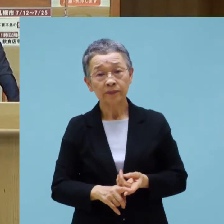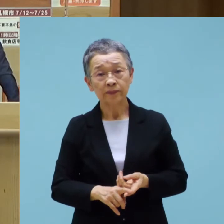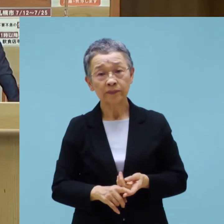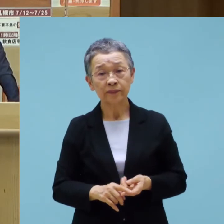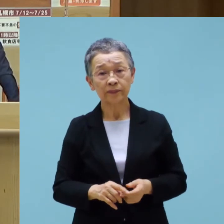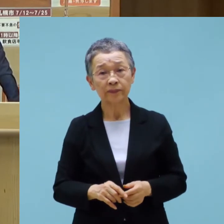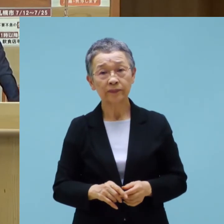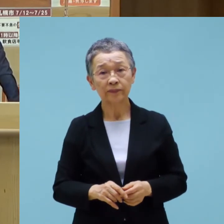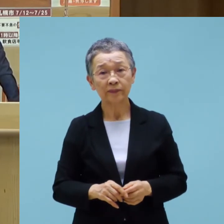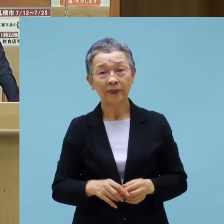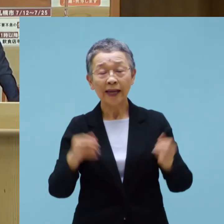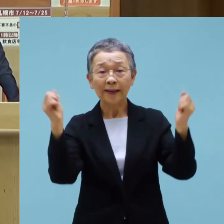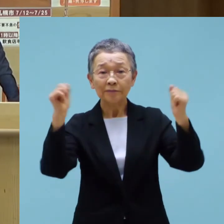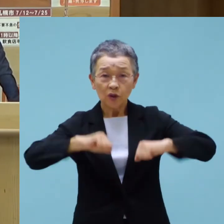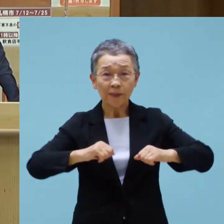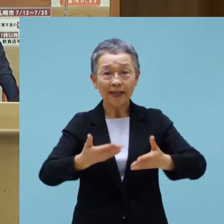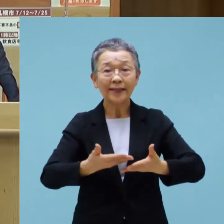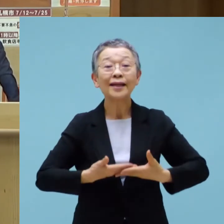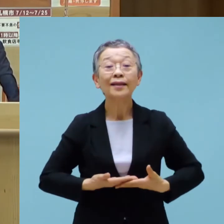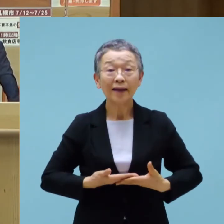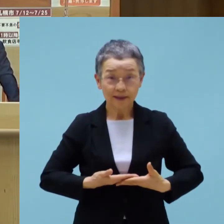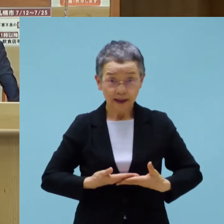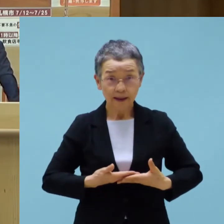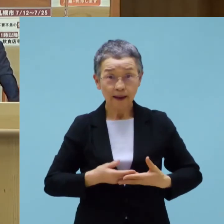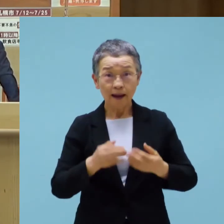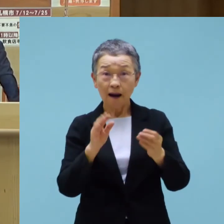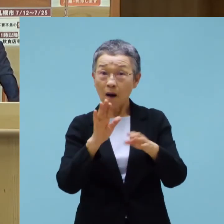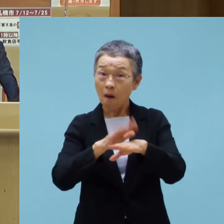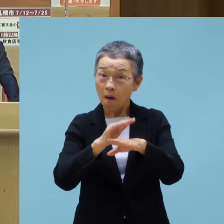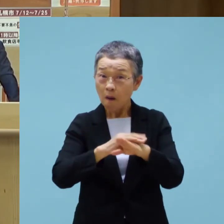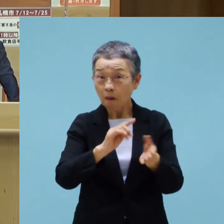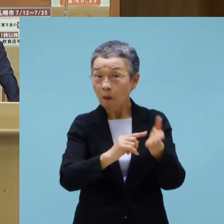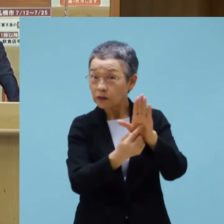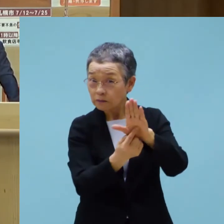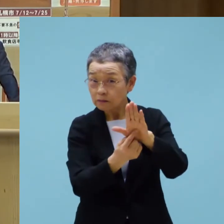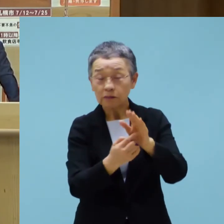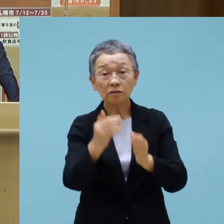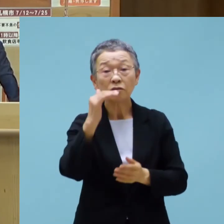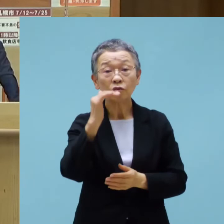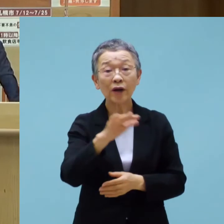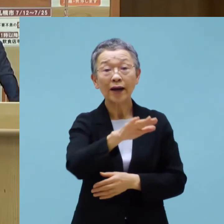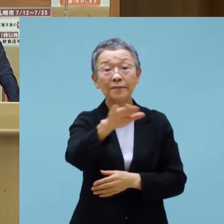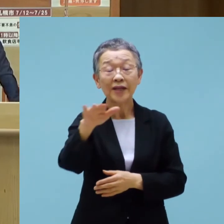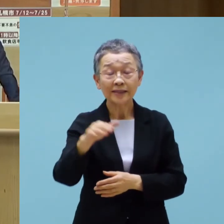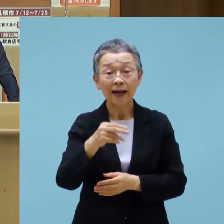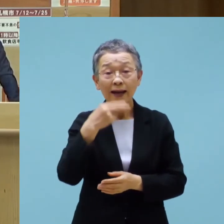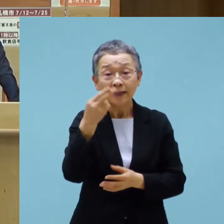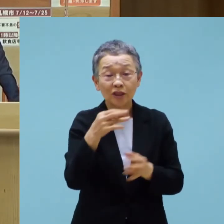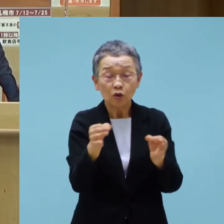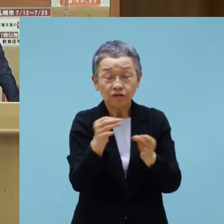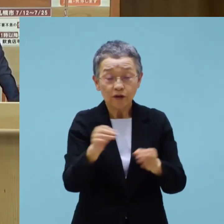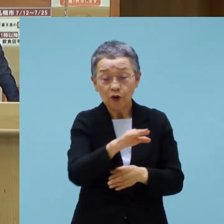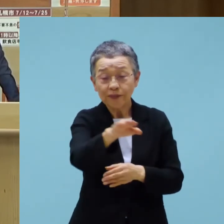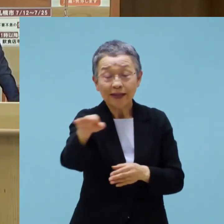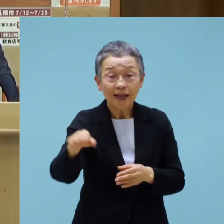認めていただいてですね、対策を講じることが皆さん飲食店の皆さんにとってもですね、